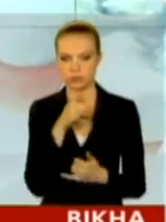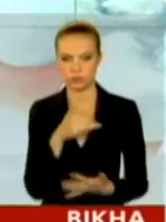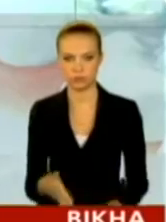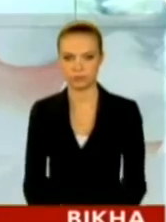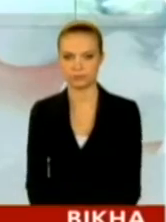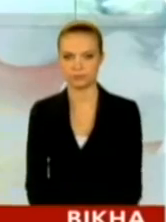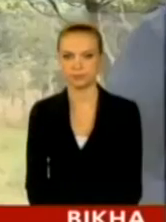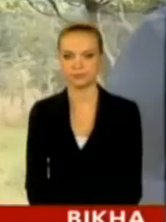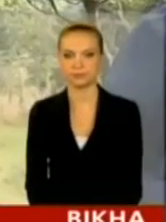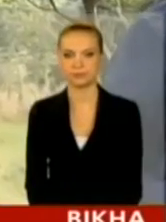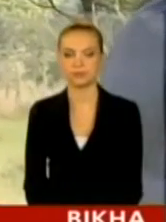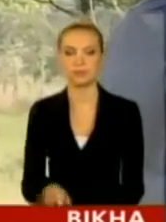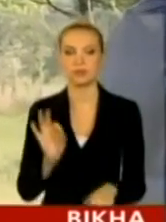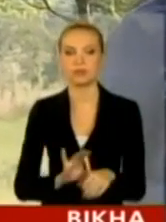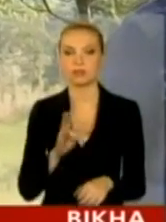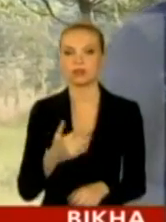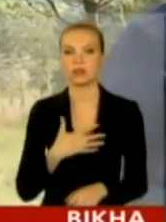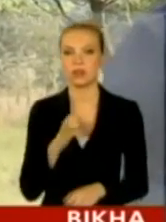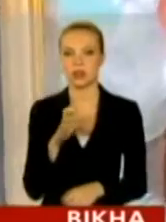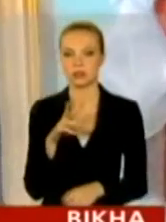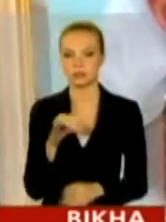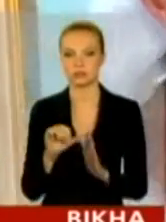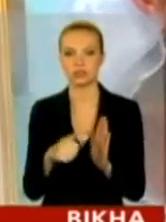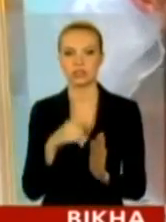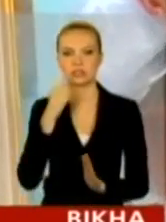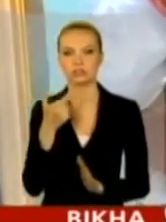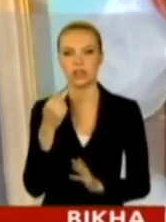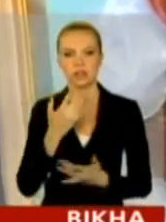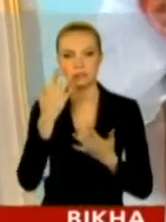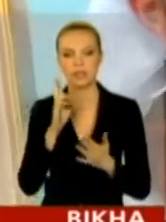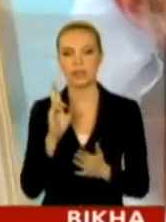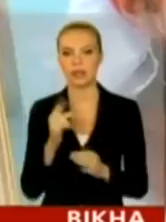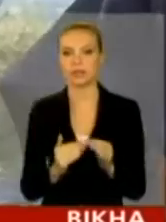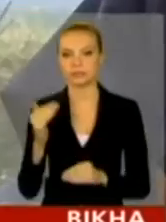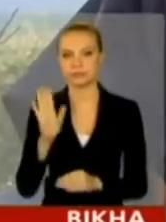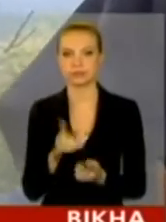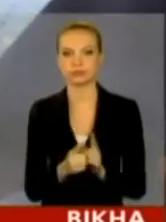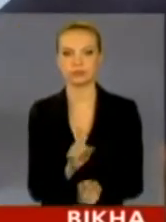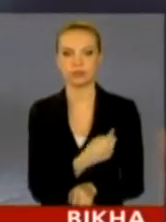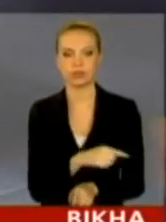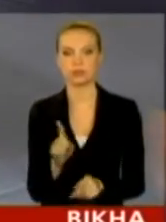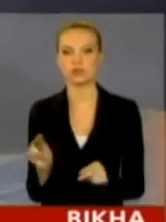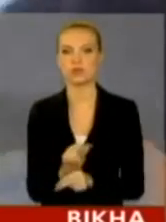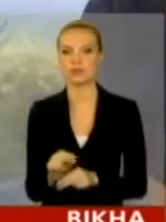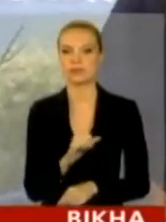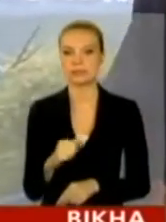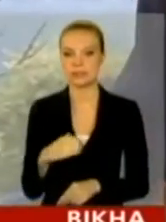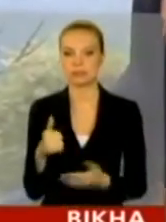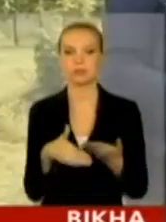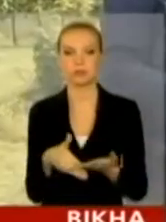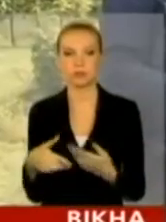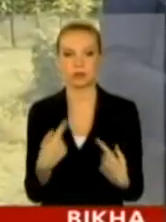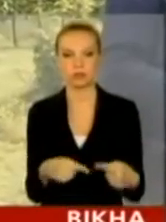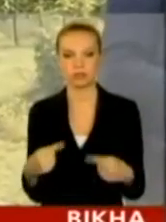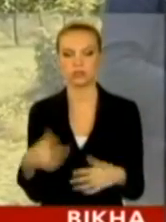змогли. Хвора на астму 16-річна Галя мріяла, як виросте, стати медиком, аби вилікуватися самій та допомагати